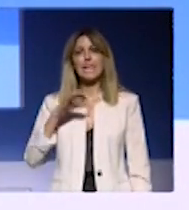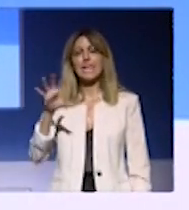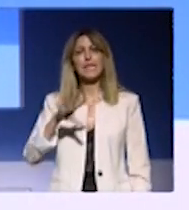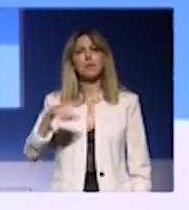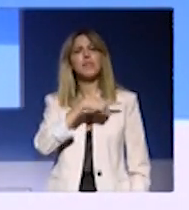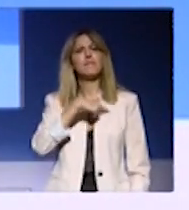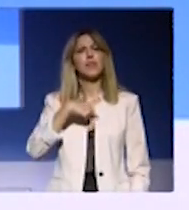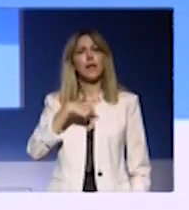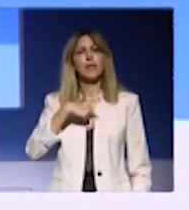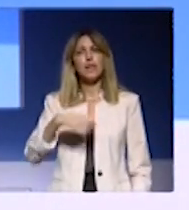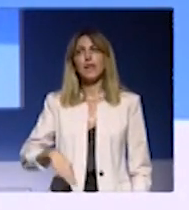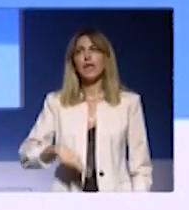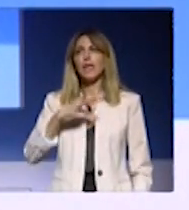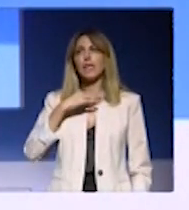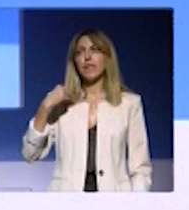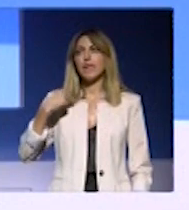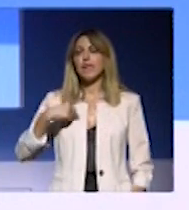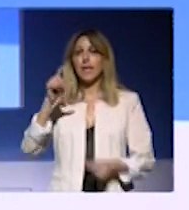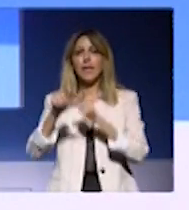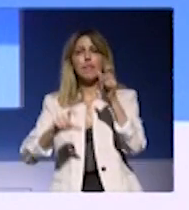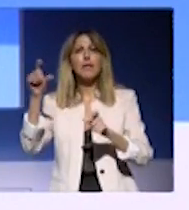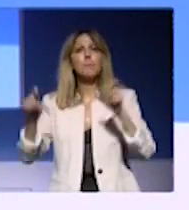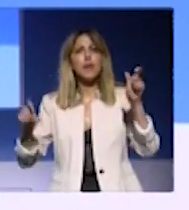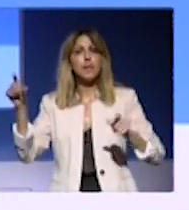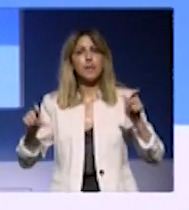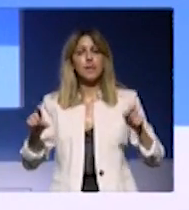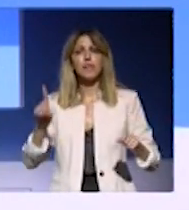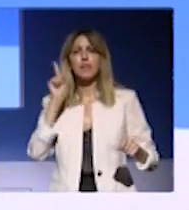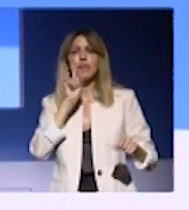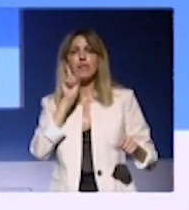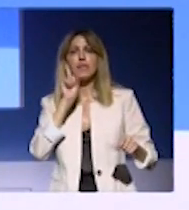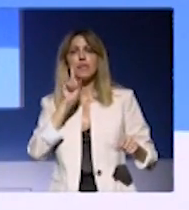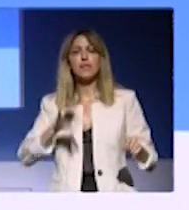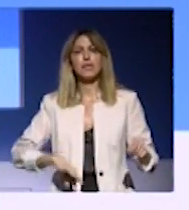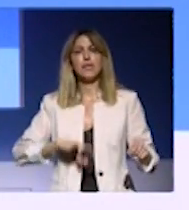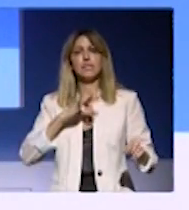κύριοι Δήμαρχοι, κυρίες και κύριοι, είχα